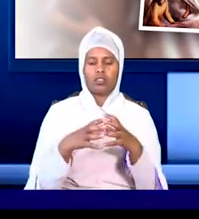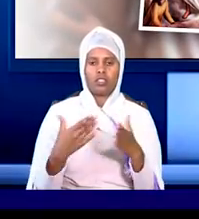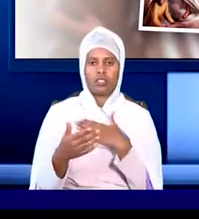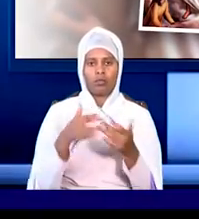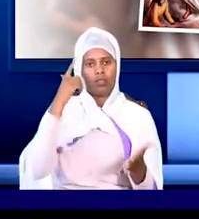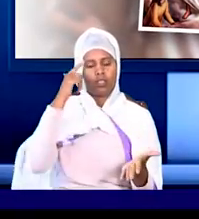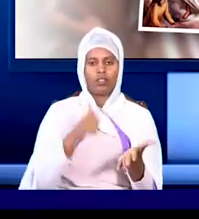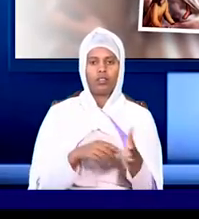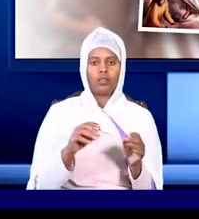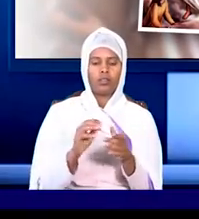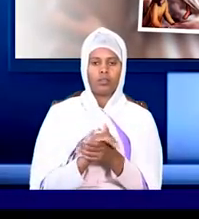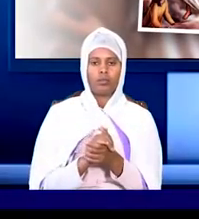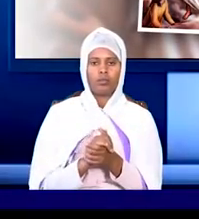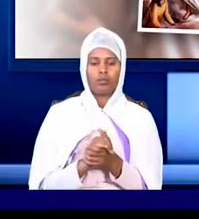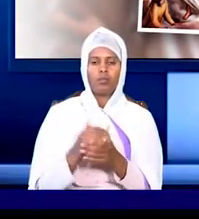ግበሩ ብማለት ብማሕተም